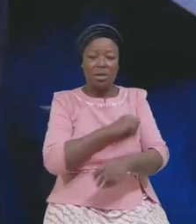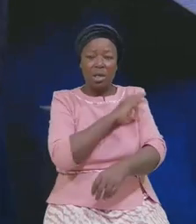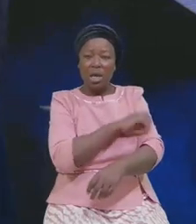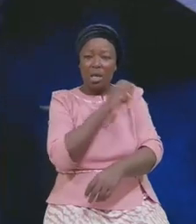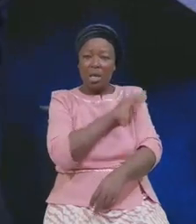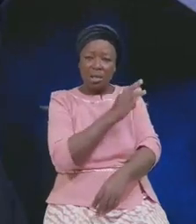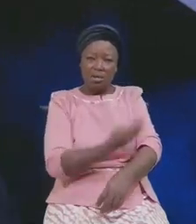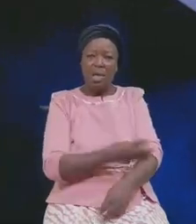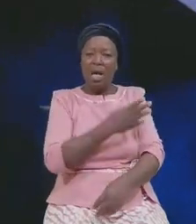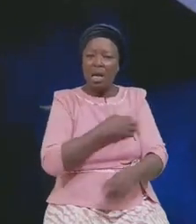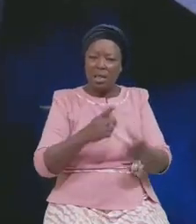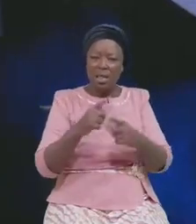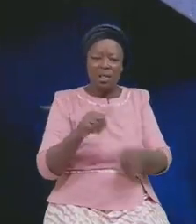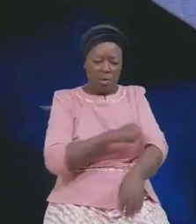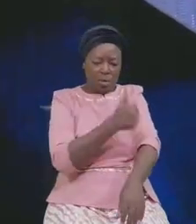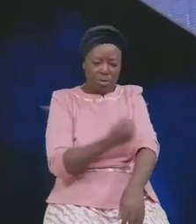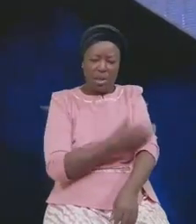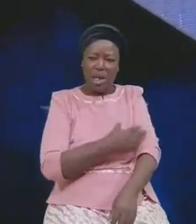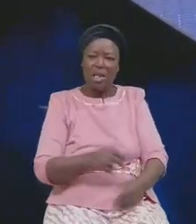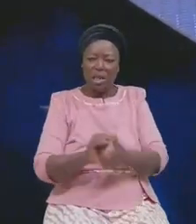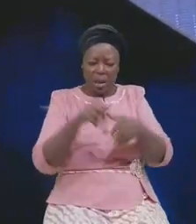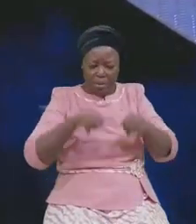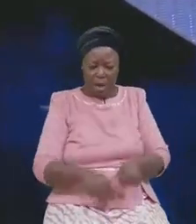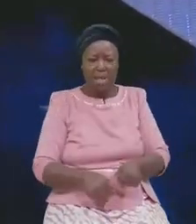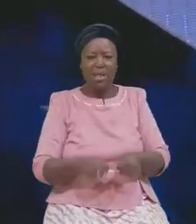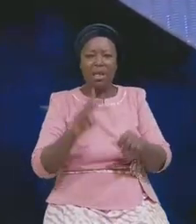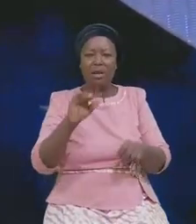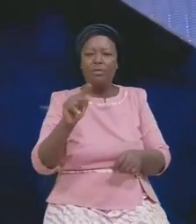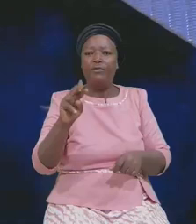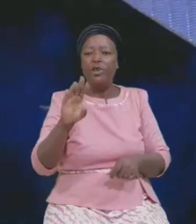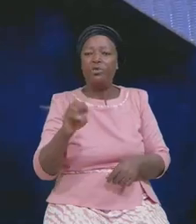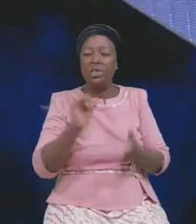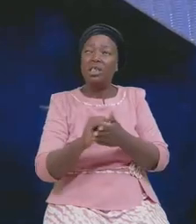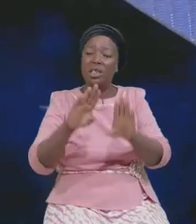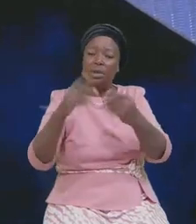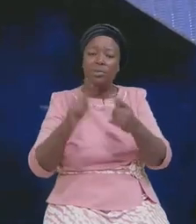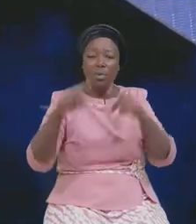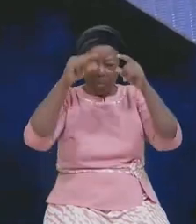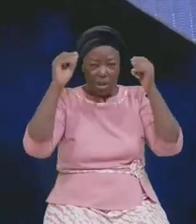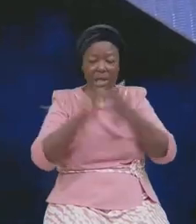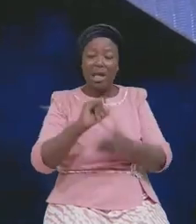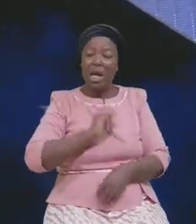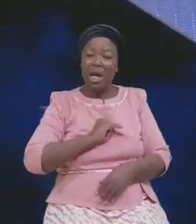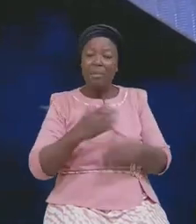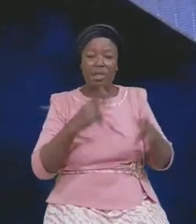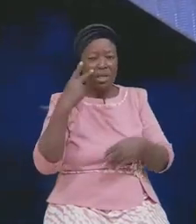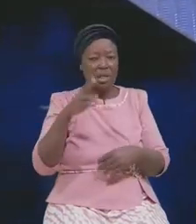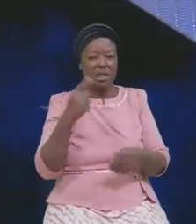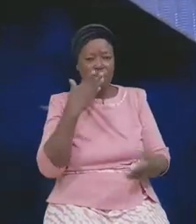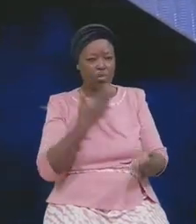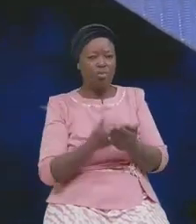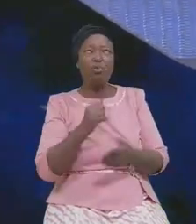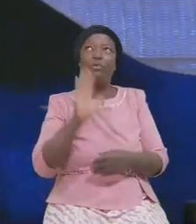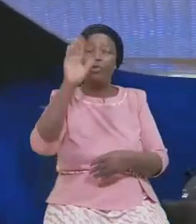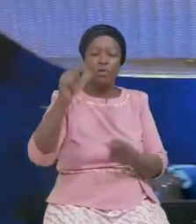vertu demeurante qu'il avait donnée à Moïse. Je veux considérer cela, afin que je puisse le voir et voir les bonnes bontés